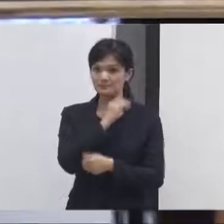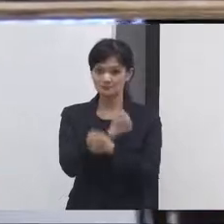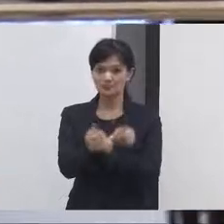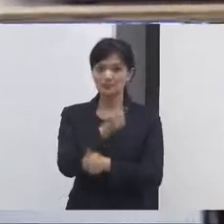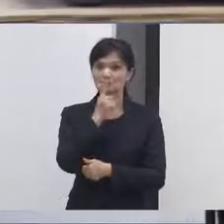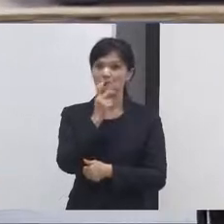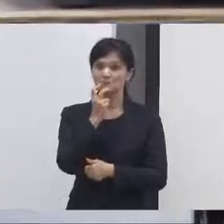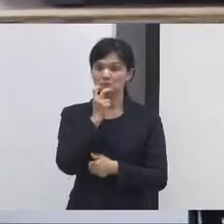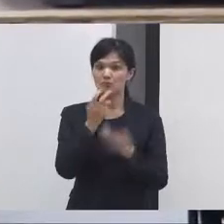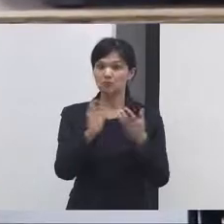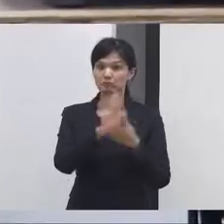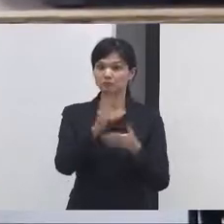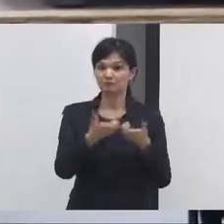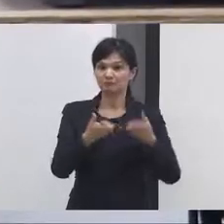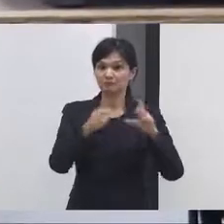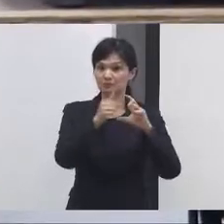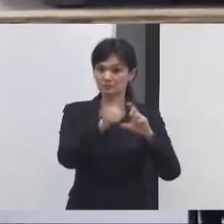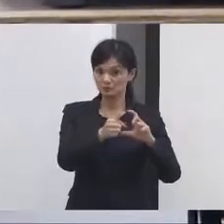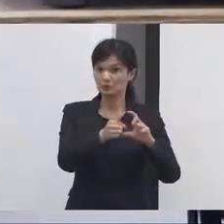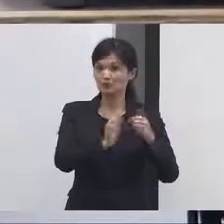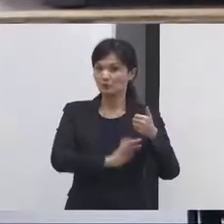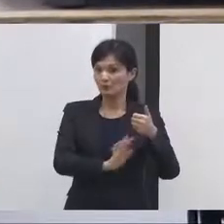就说因为目前的议员都是